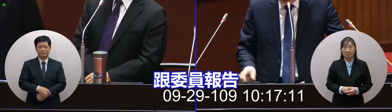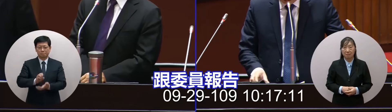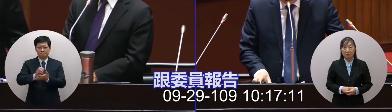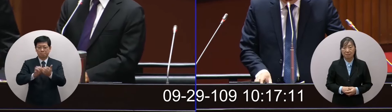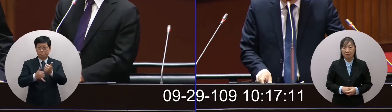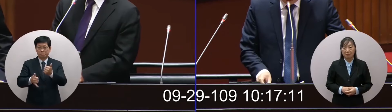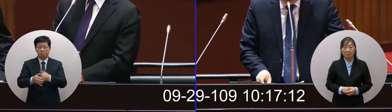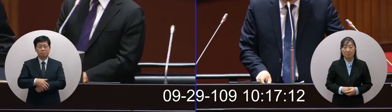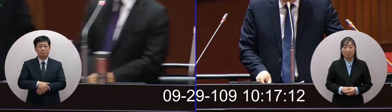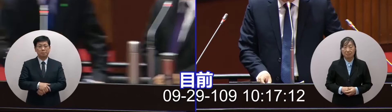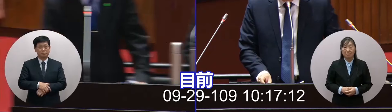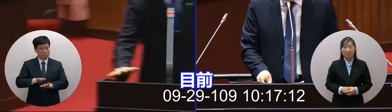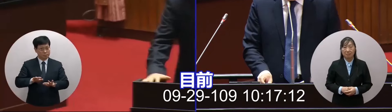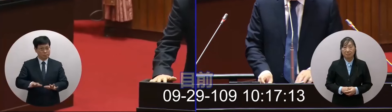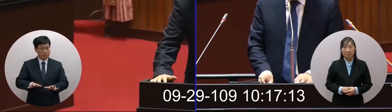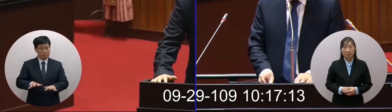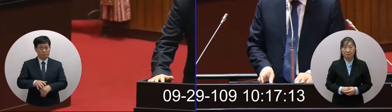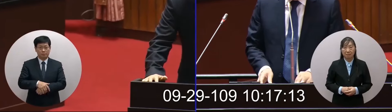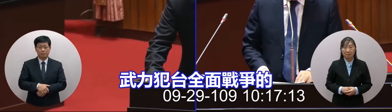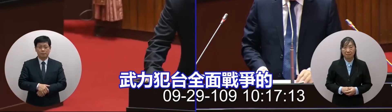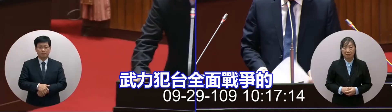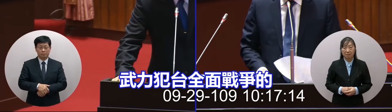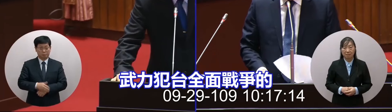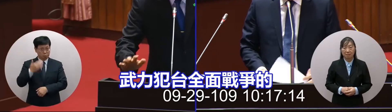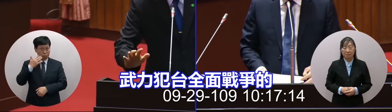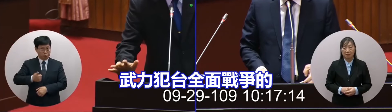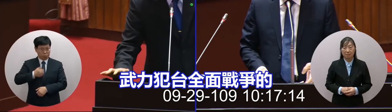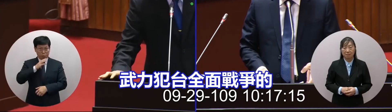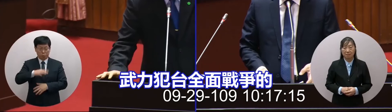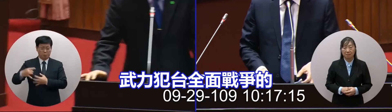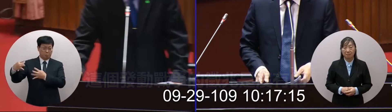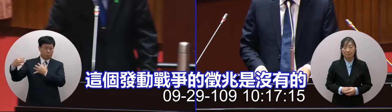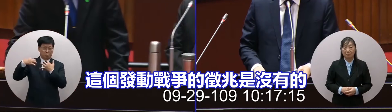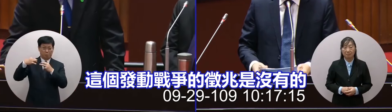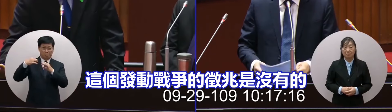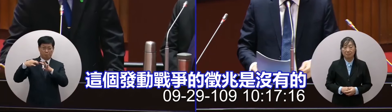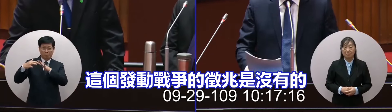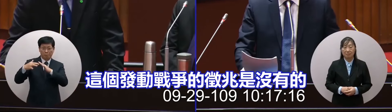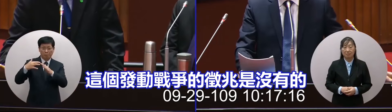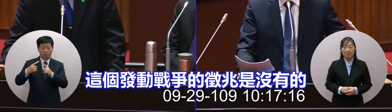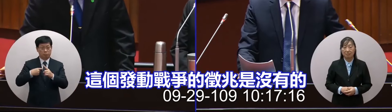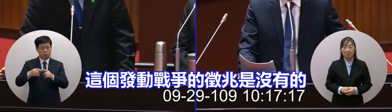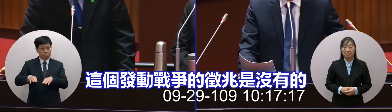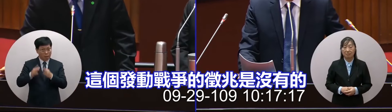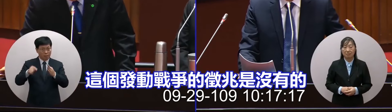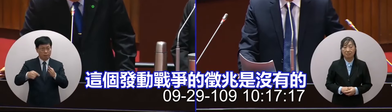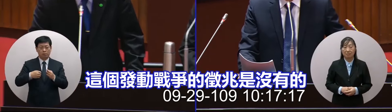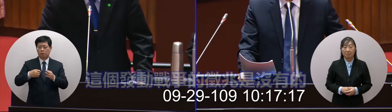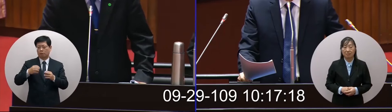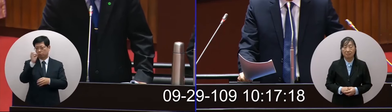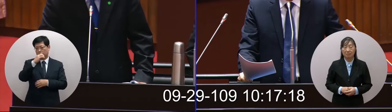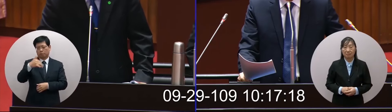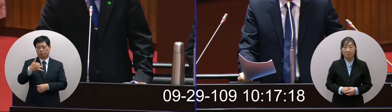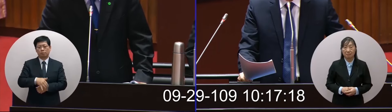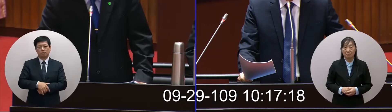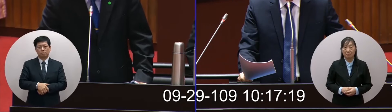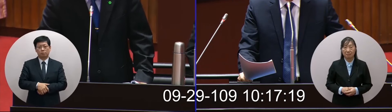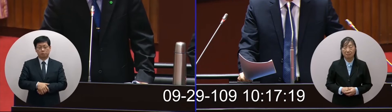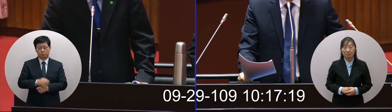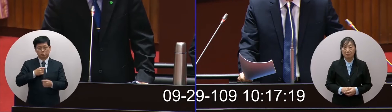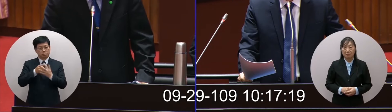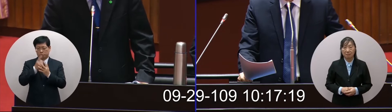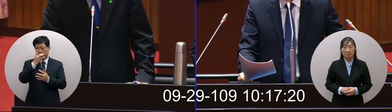跟委员报告，目前武力犯台全面战争的这个发动战争的征兆是没有的， 现在是没